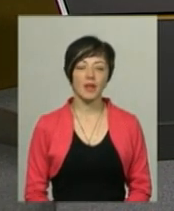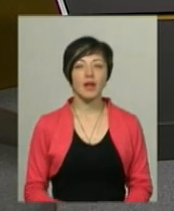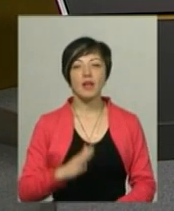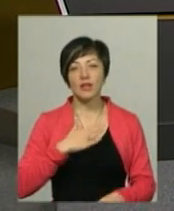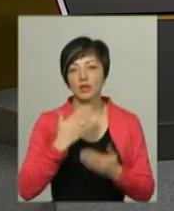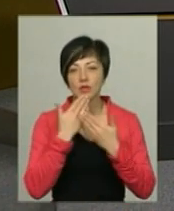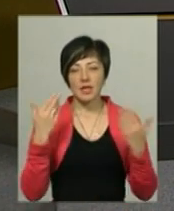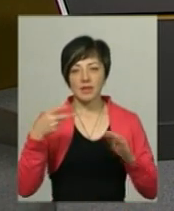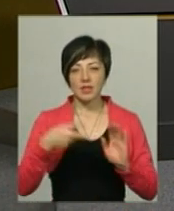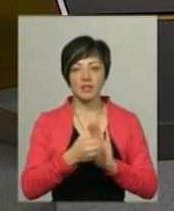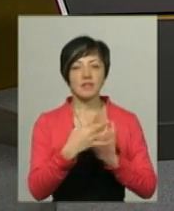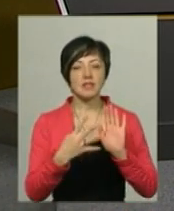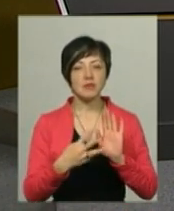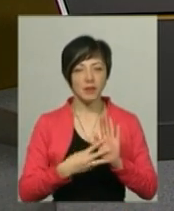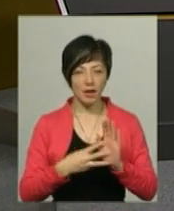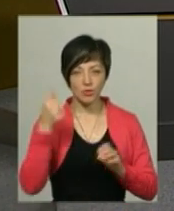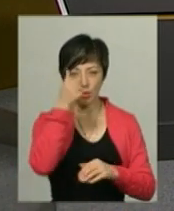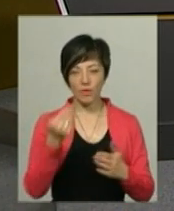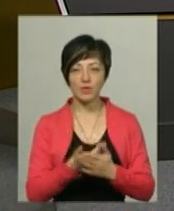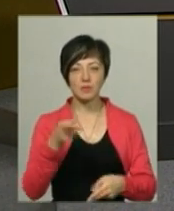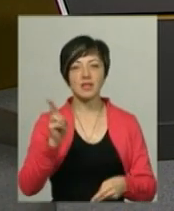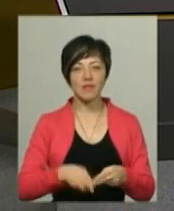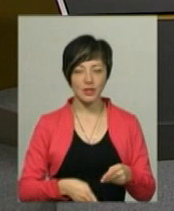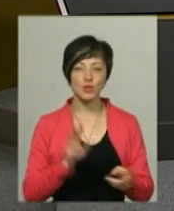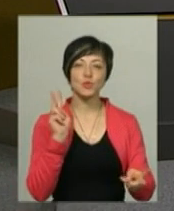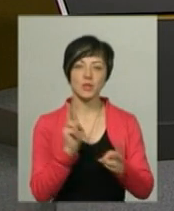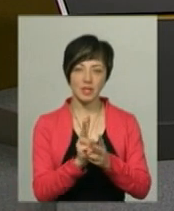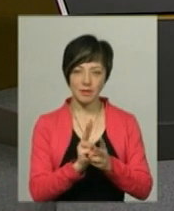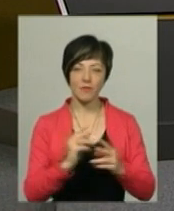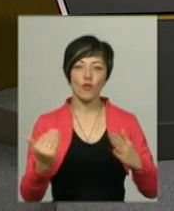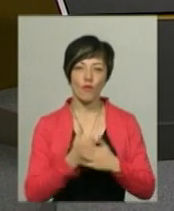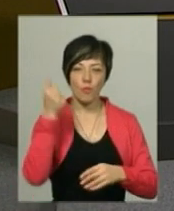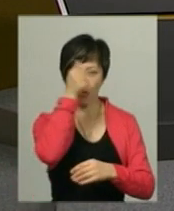Наш останній у 2018 році випуск завершено. Зустрінемося в